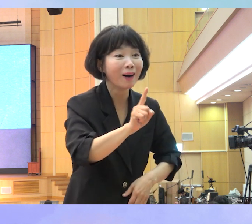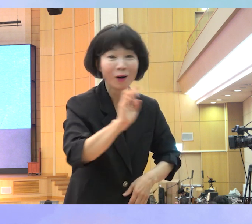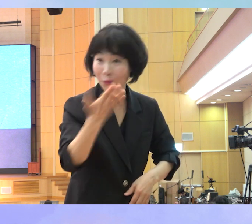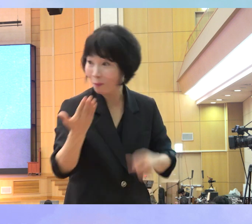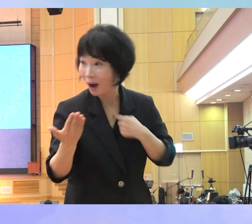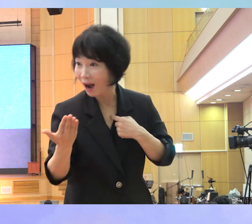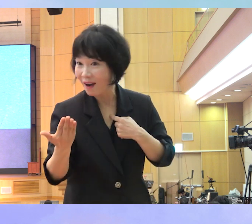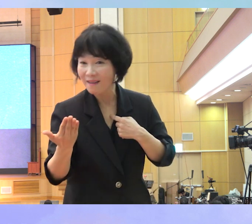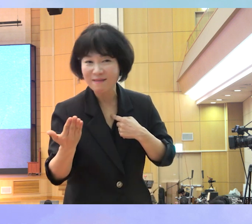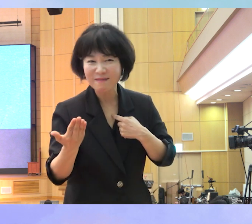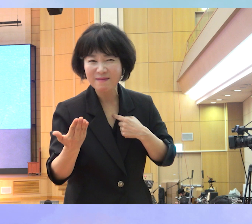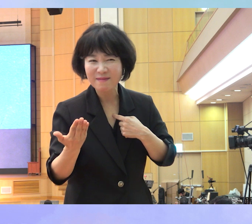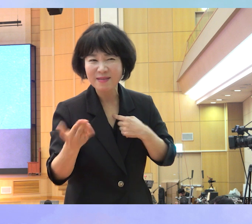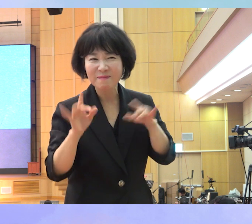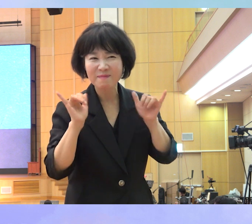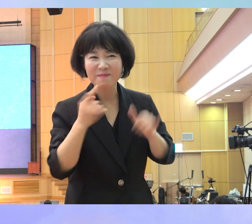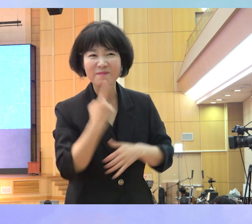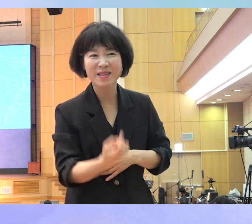이럴 뻔했어요.